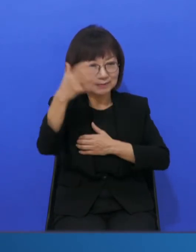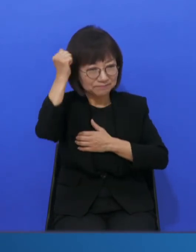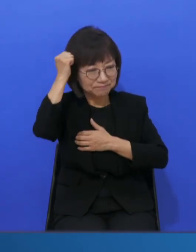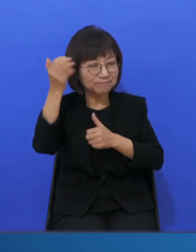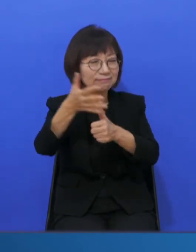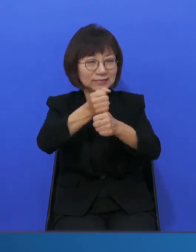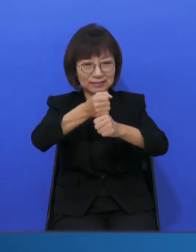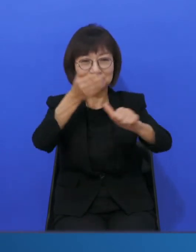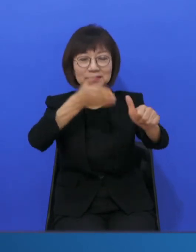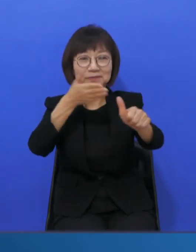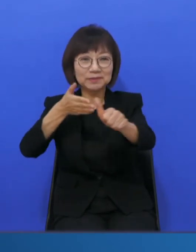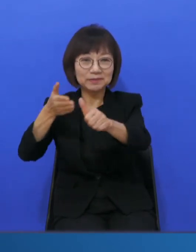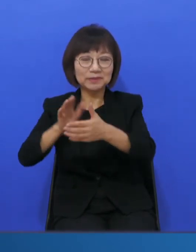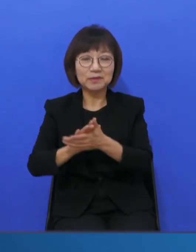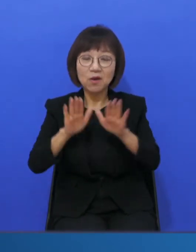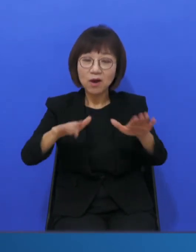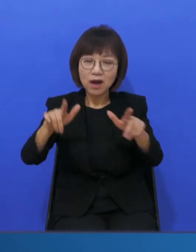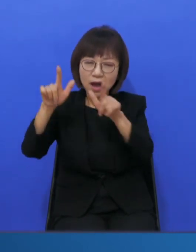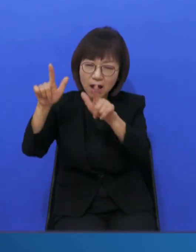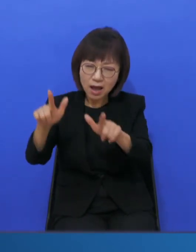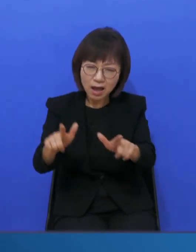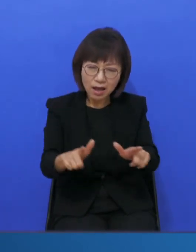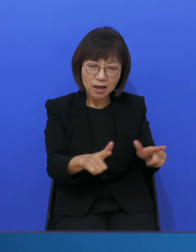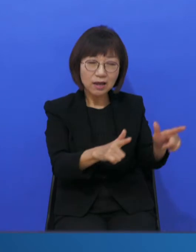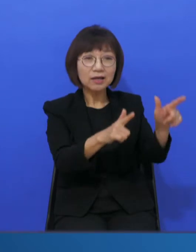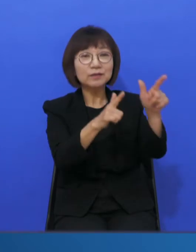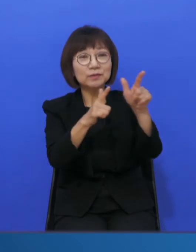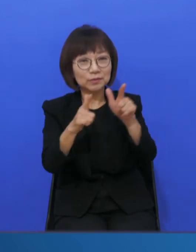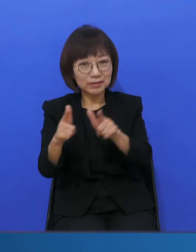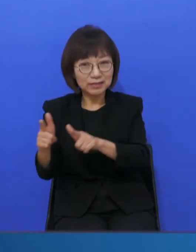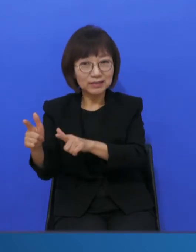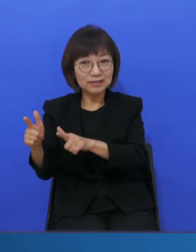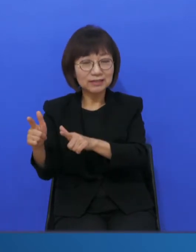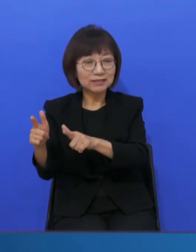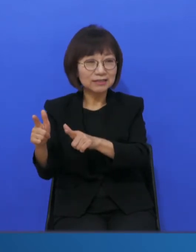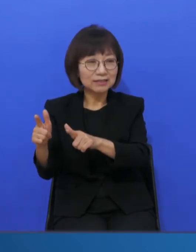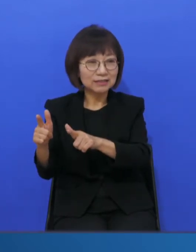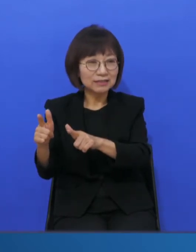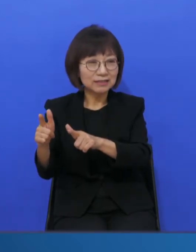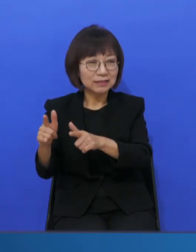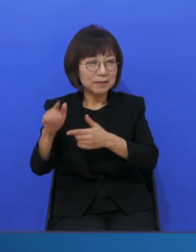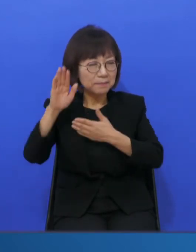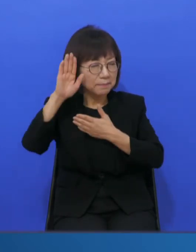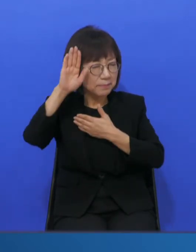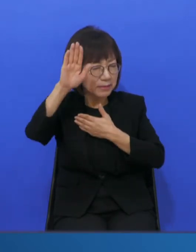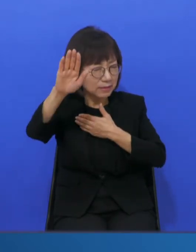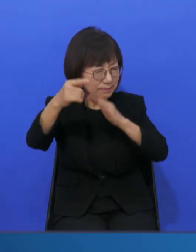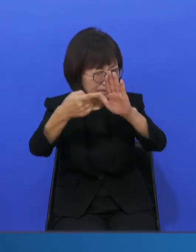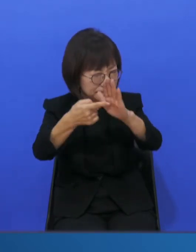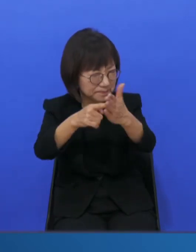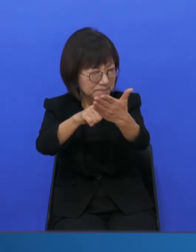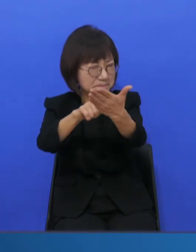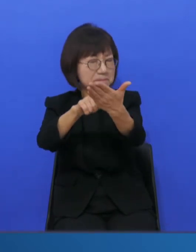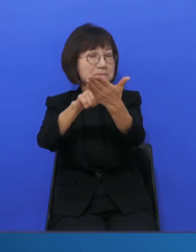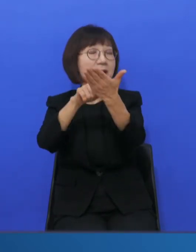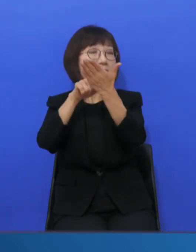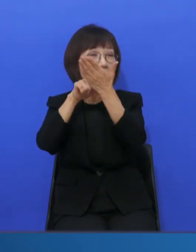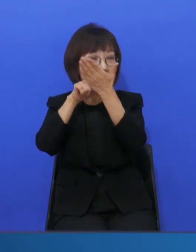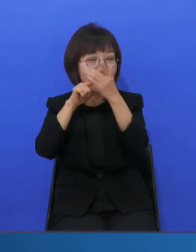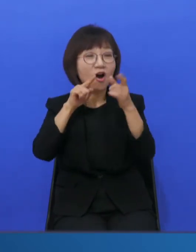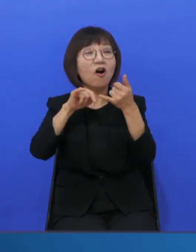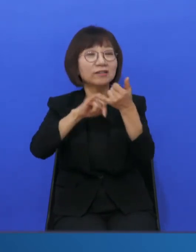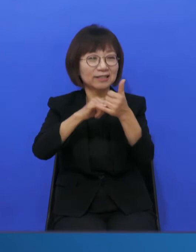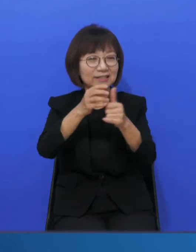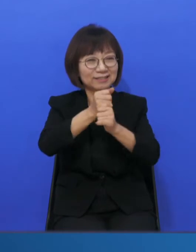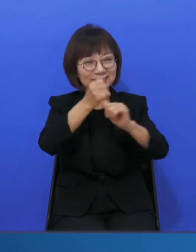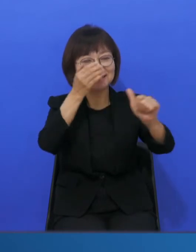covenant first. 오늘 하루 종일 여러분이 길이 보이는 언약을 잡으세요. Today, may you hold on to the covenant where you